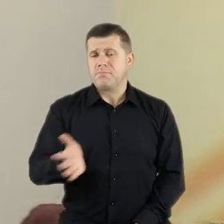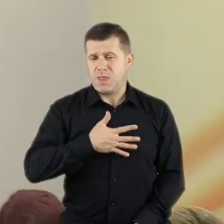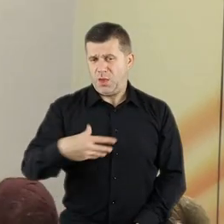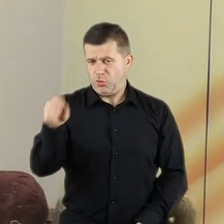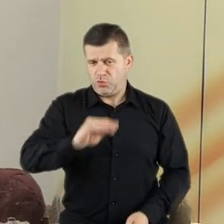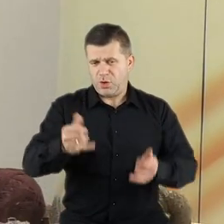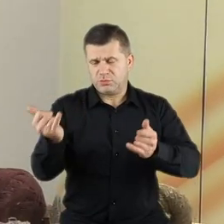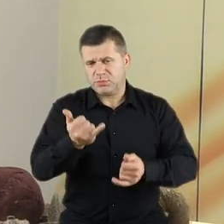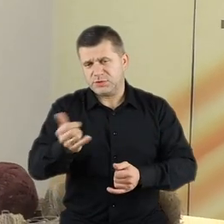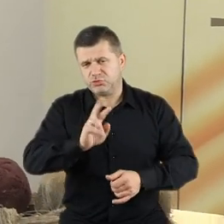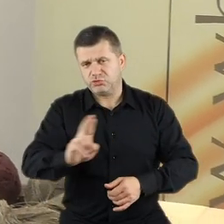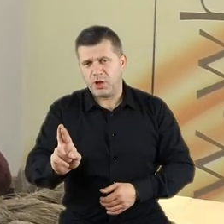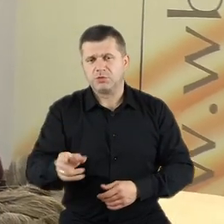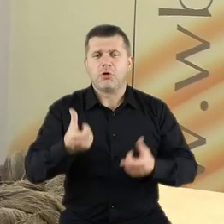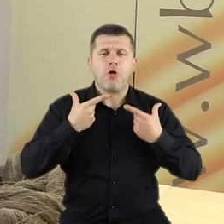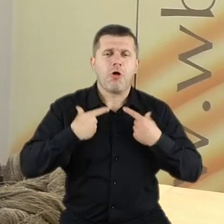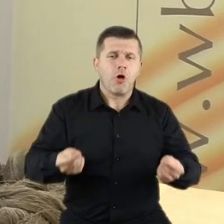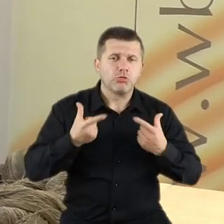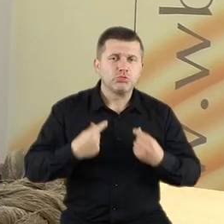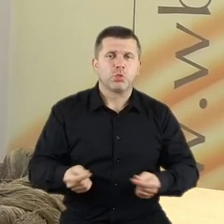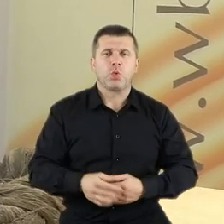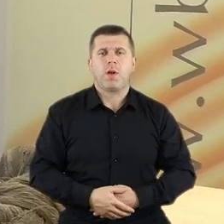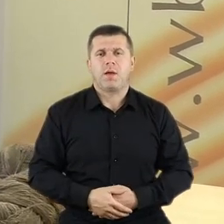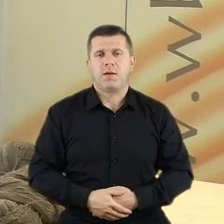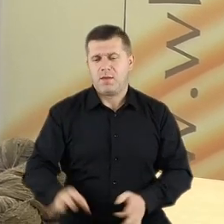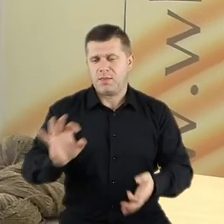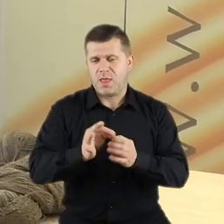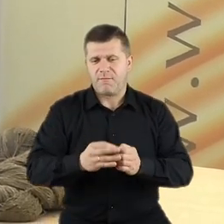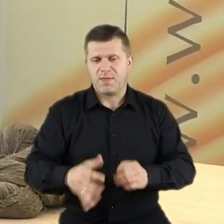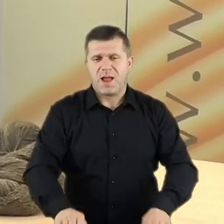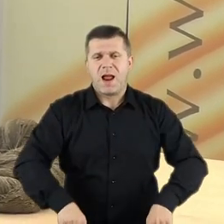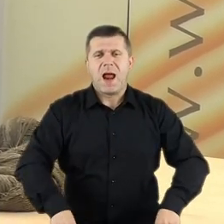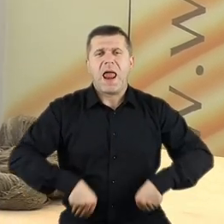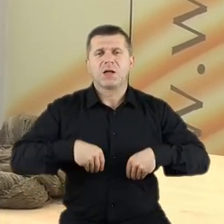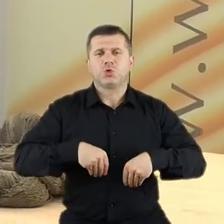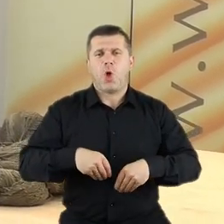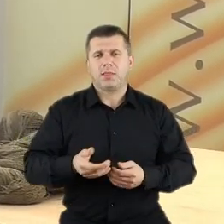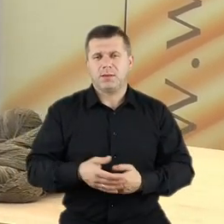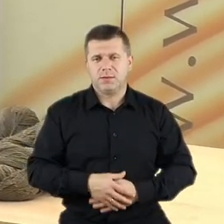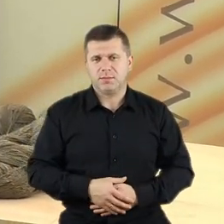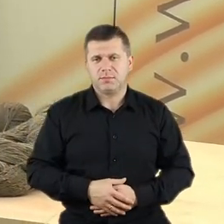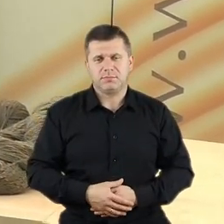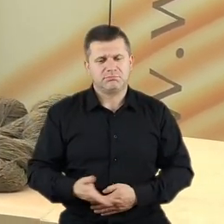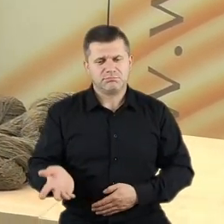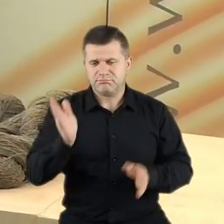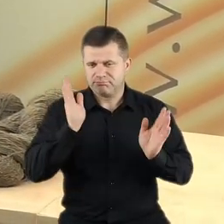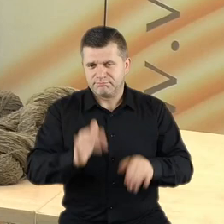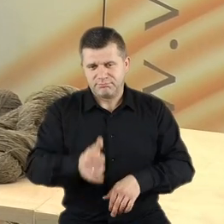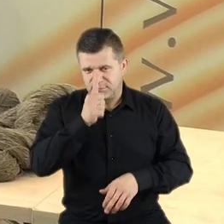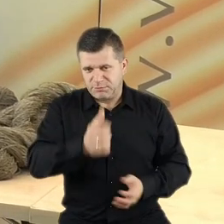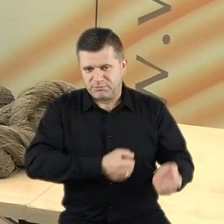jak koszulę i nawet kalesony pojęcia schodzisz nie nadawało do przyniesienia do